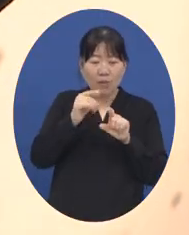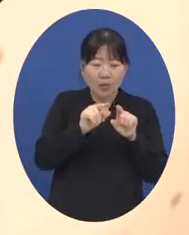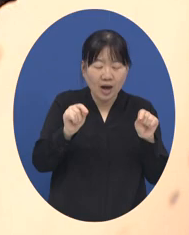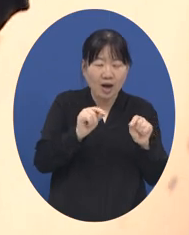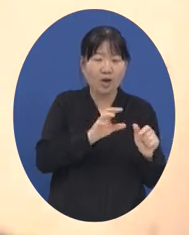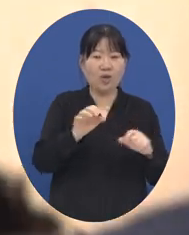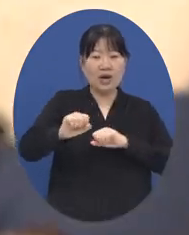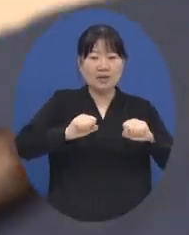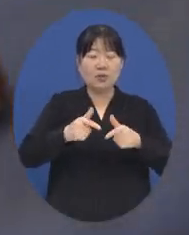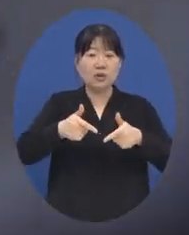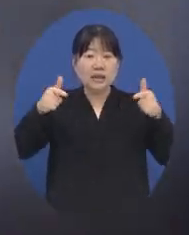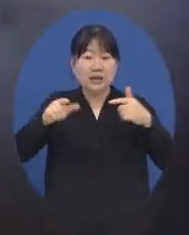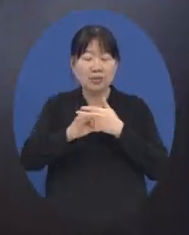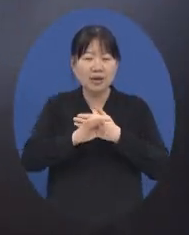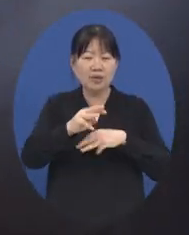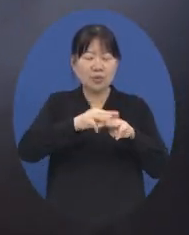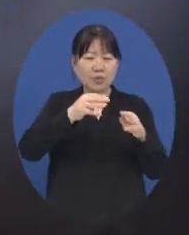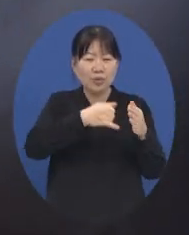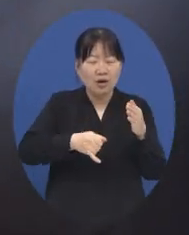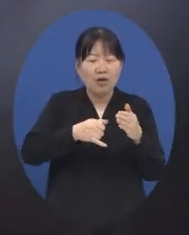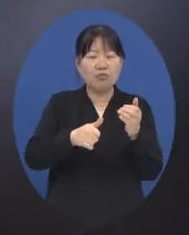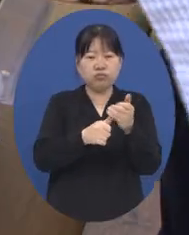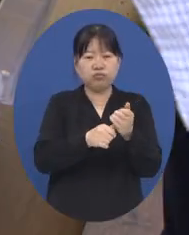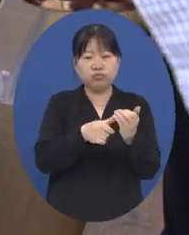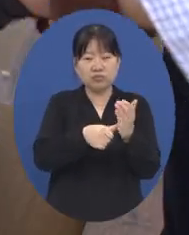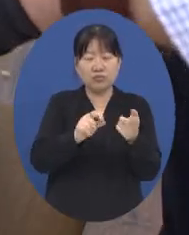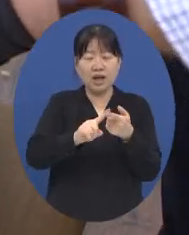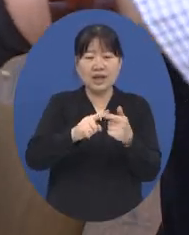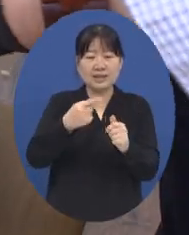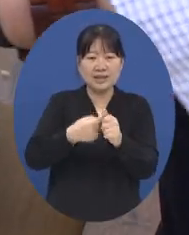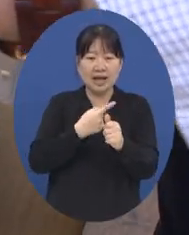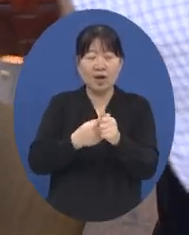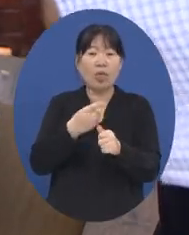활성화되면 농업 부산물의 자원화와 곤충 사육